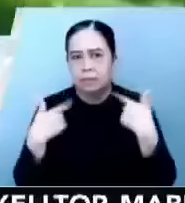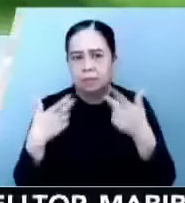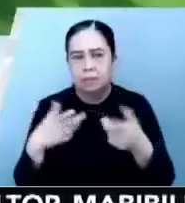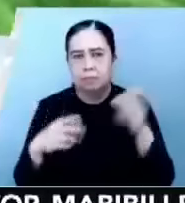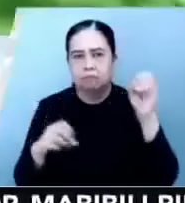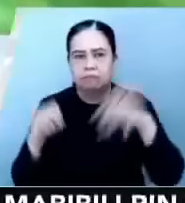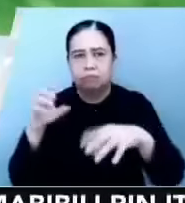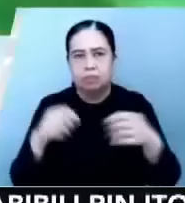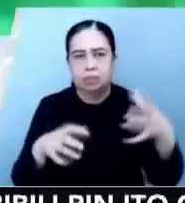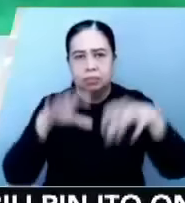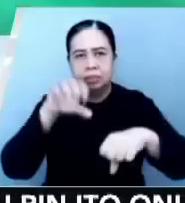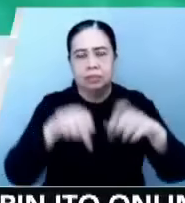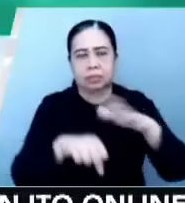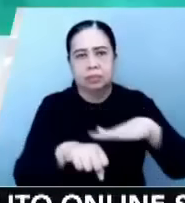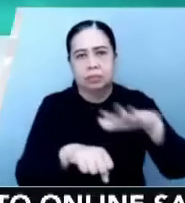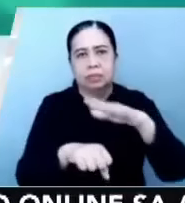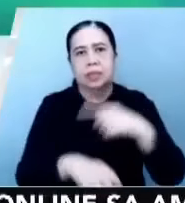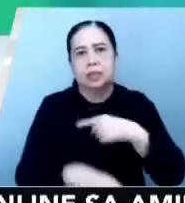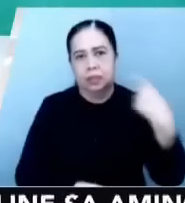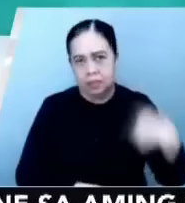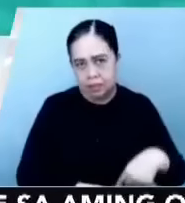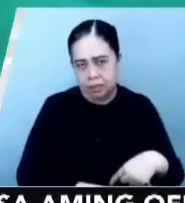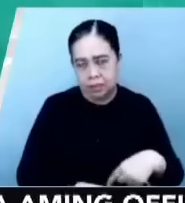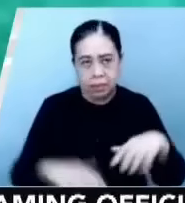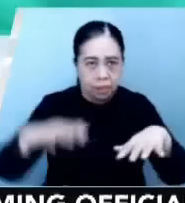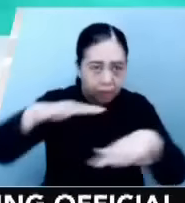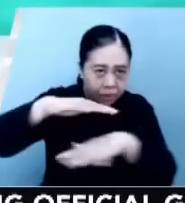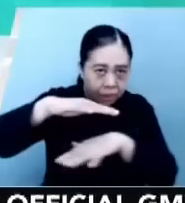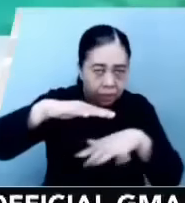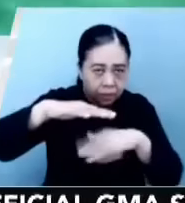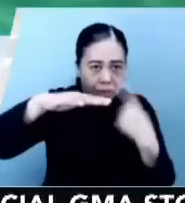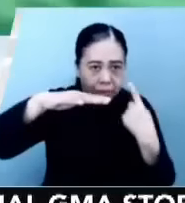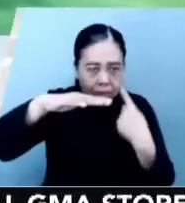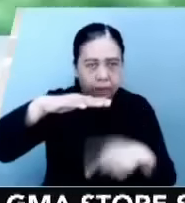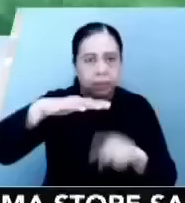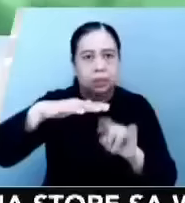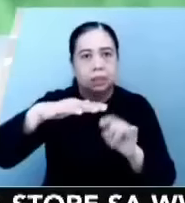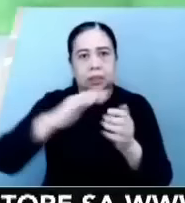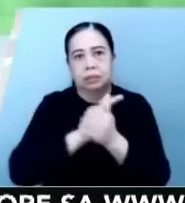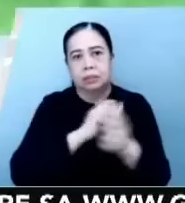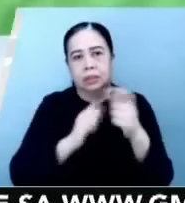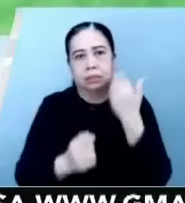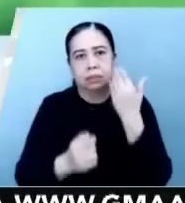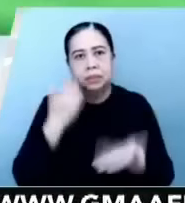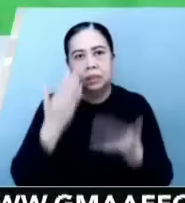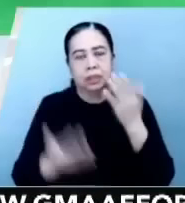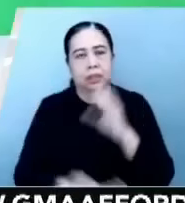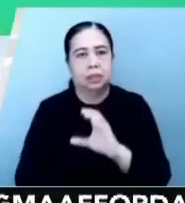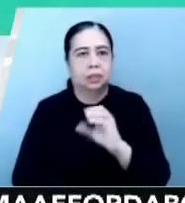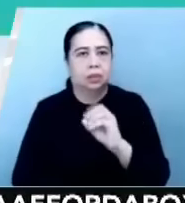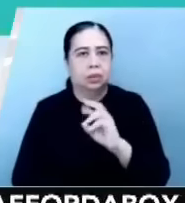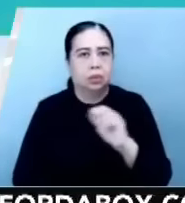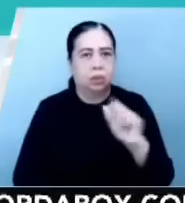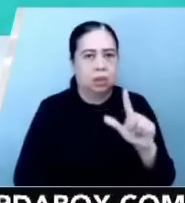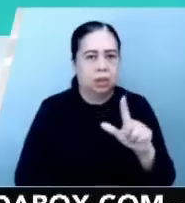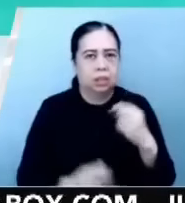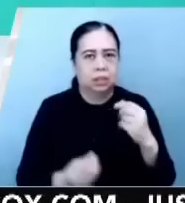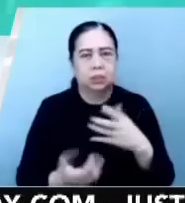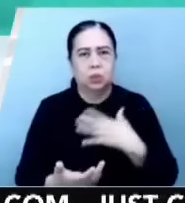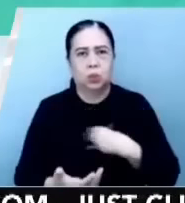ng China. Sa ilalim ng dagat, nakita agad ng mga eksperto ang mga patay na corals at malawakang bleaching